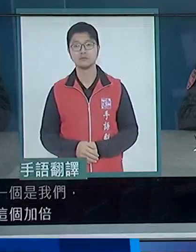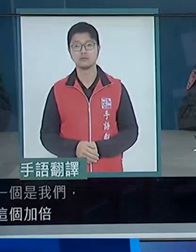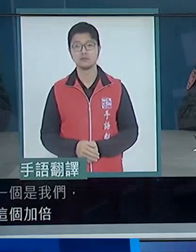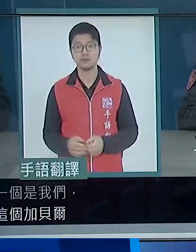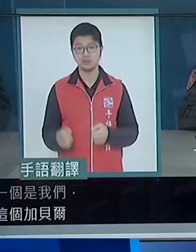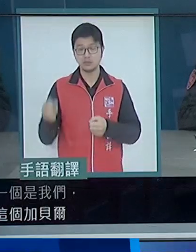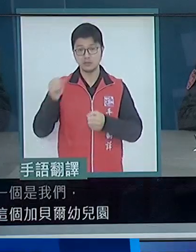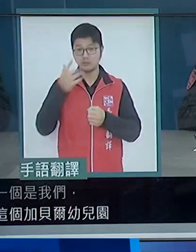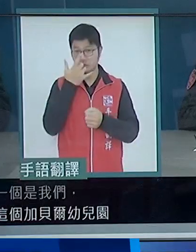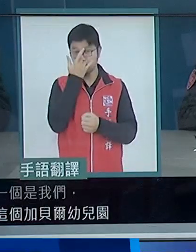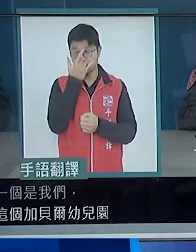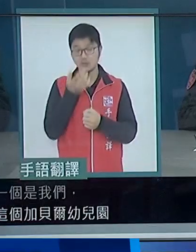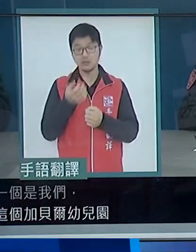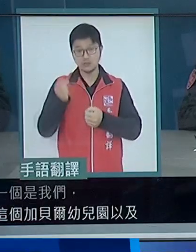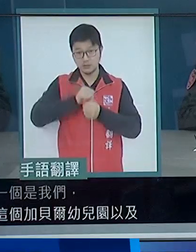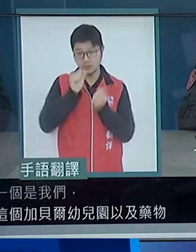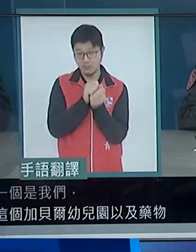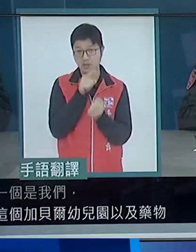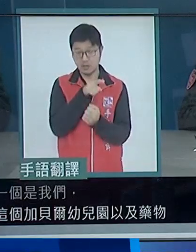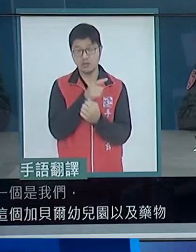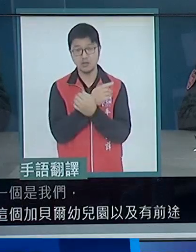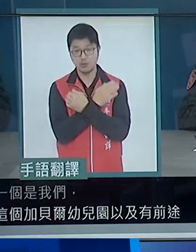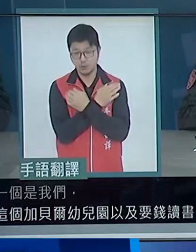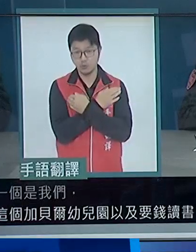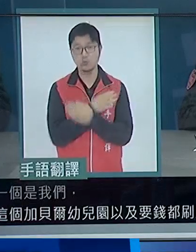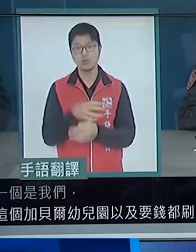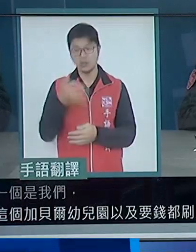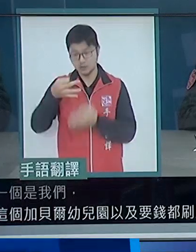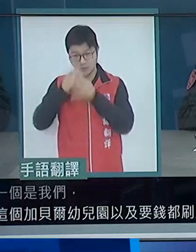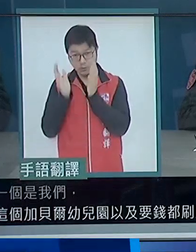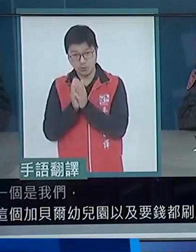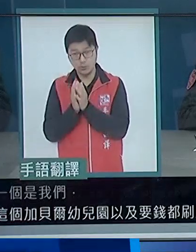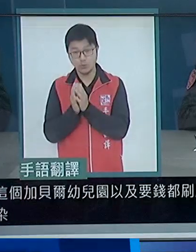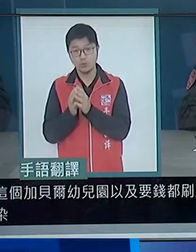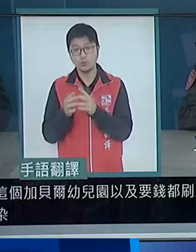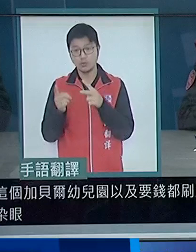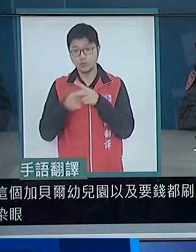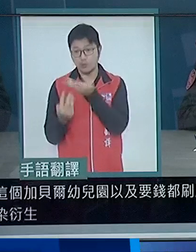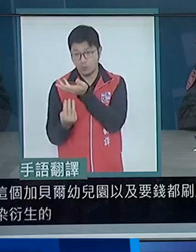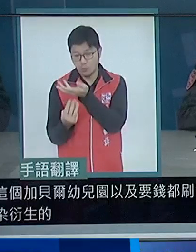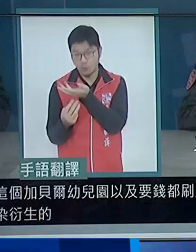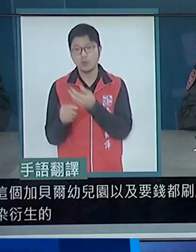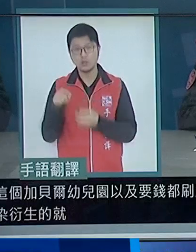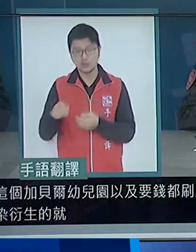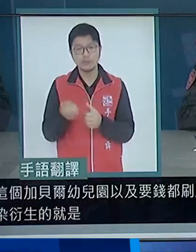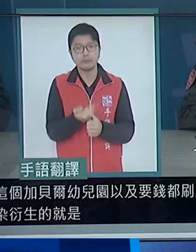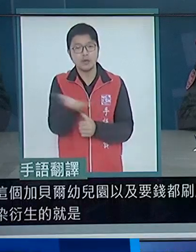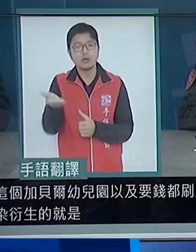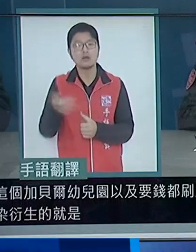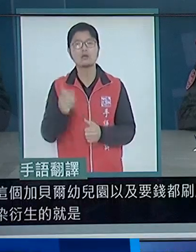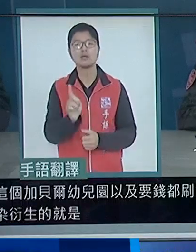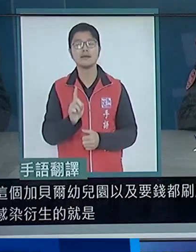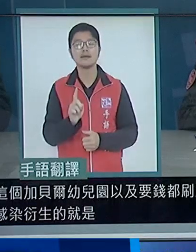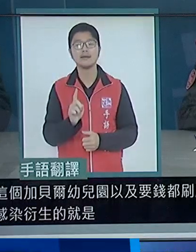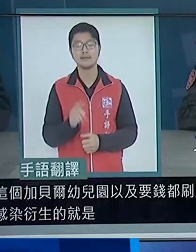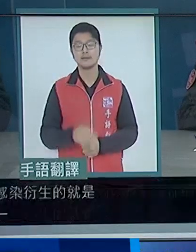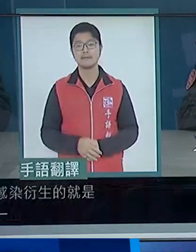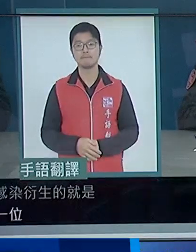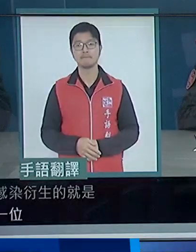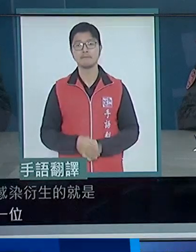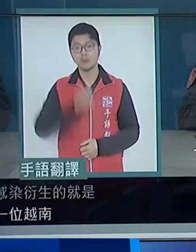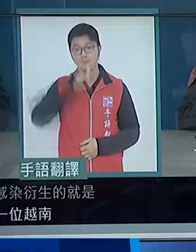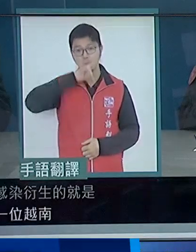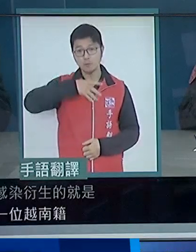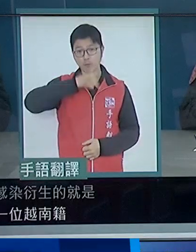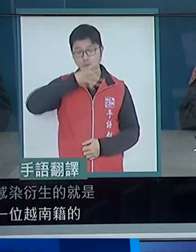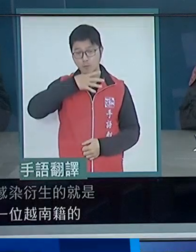带您关心疫情相关消息。桃园今天新增八例确诊，其中四例是三名越南籍移工跟一名台湾籍的朋友，到经营美甲